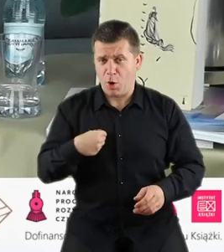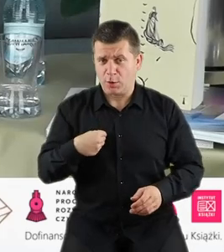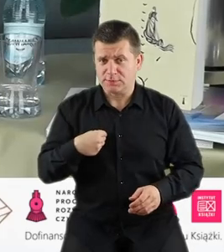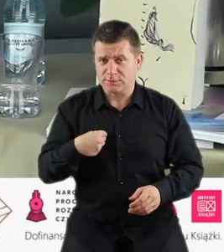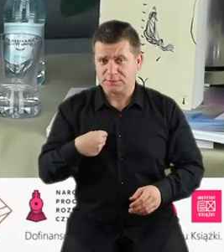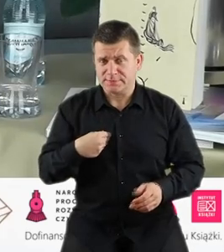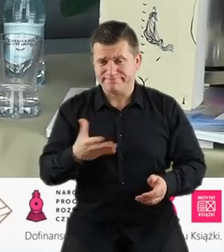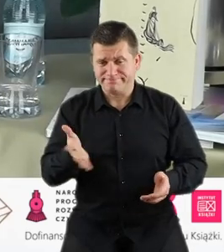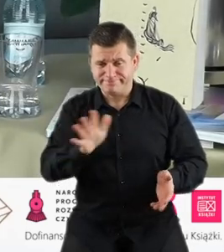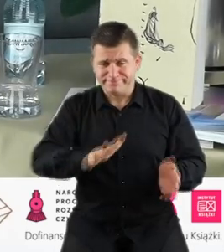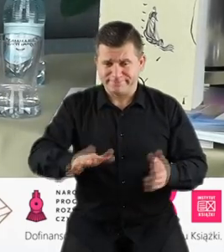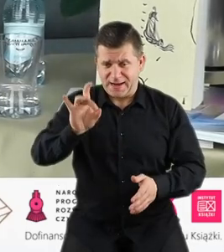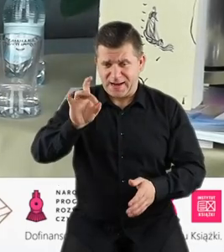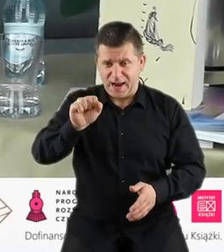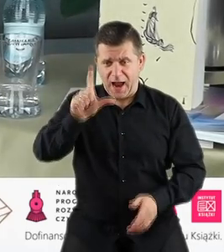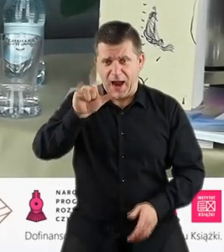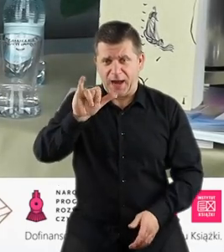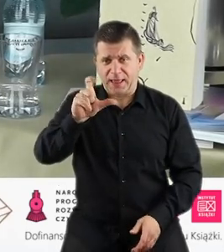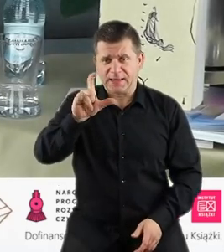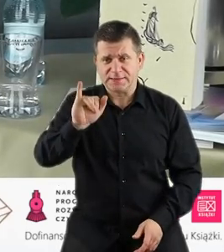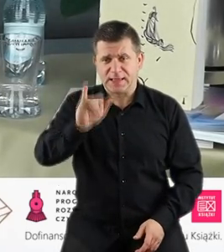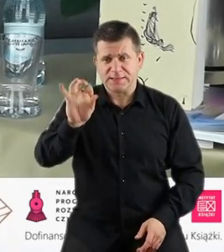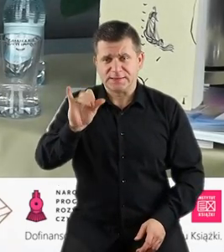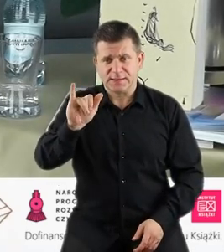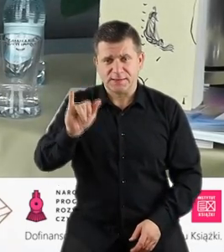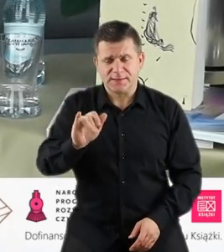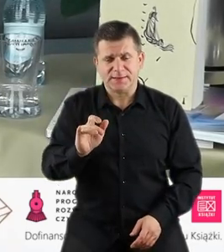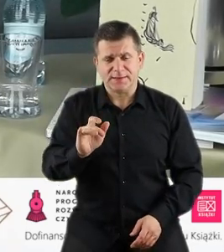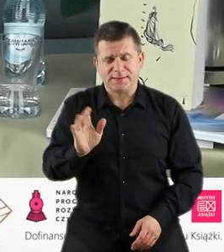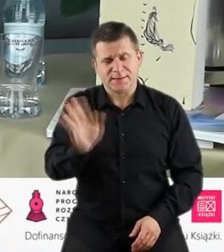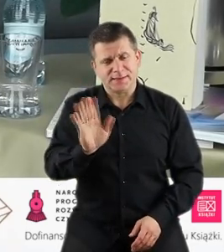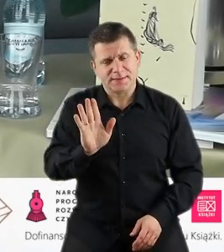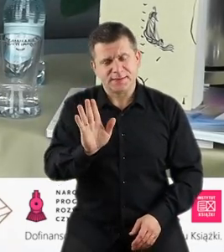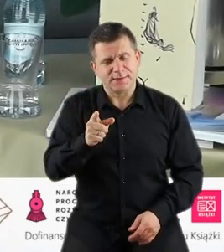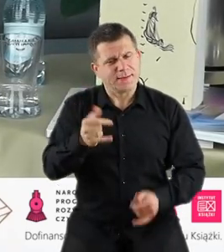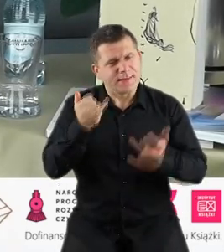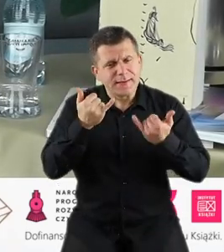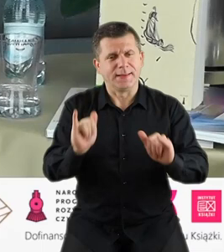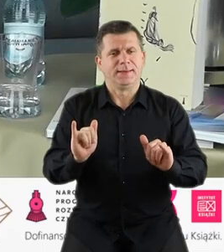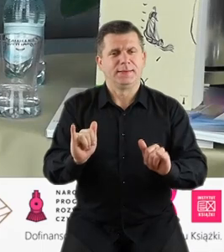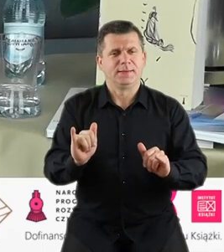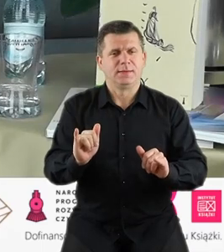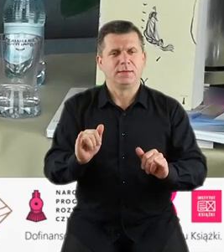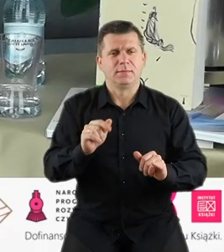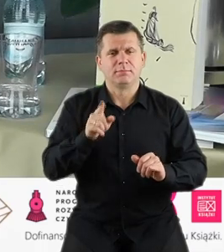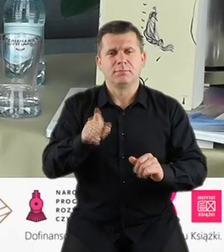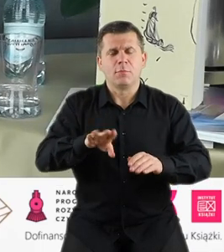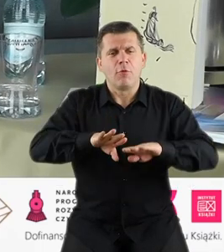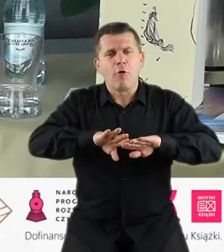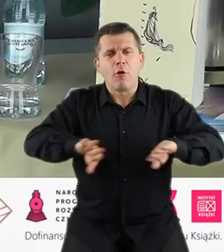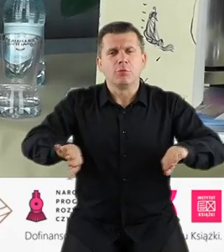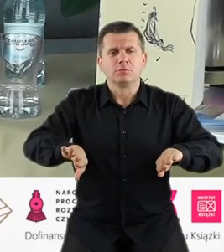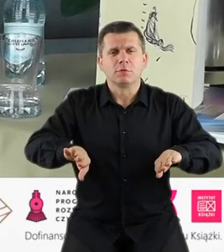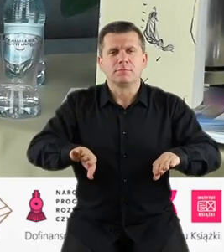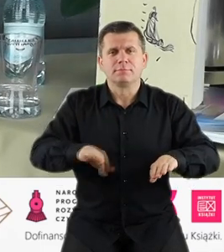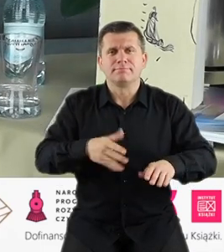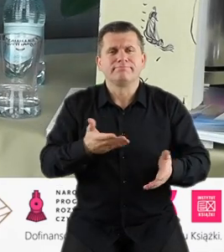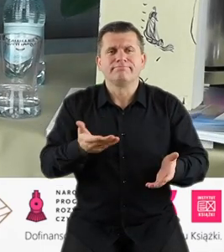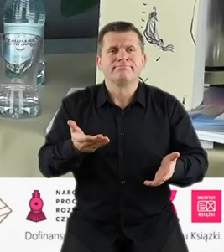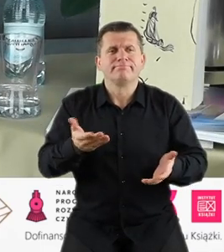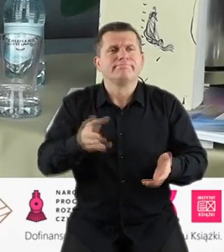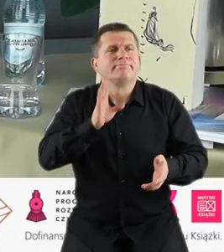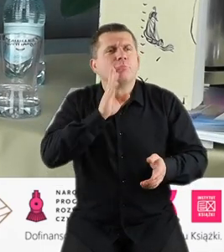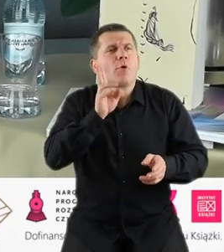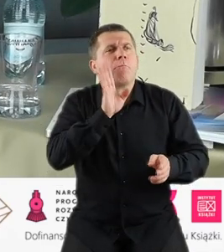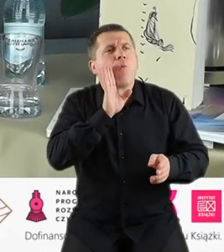małopolski i galicyjski przy okazji. Nie, nie, nie, nie, jest inny. Jest po prostu tak zupełnie osobny, że właściwie nie znajduje kogoś takiego